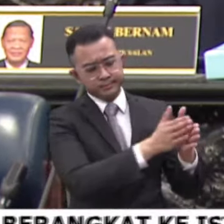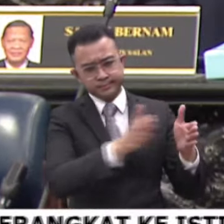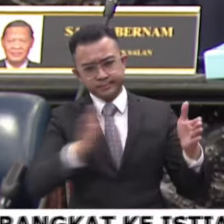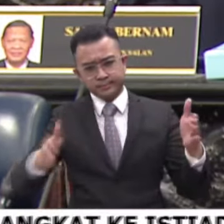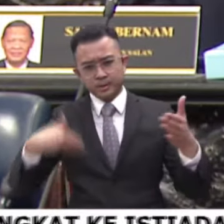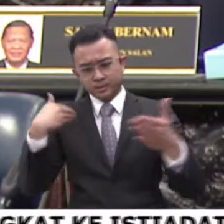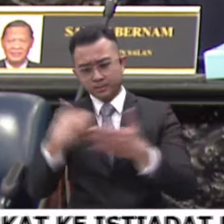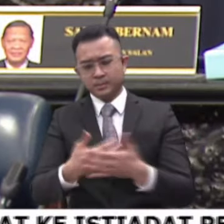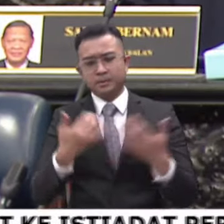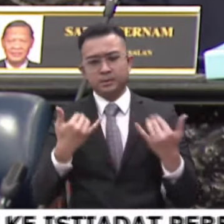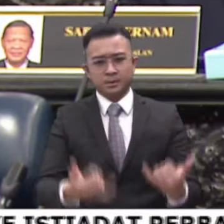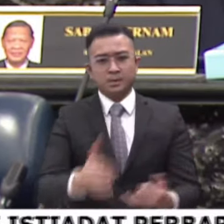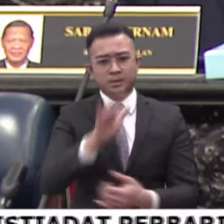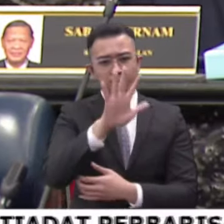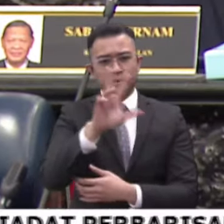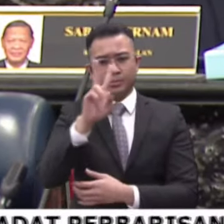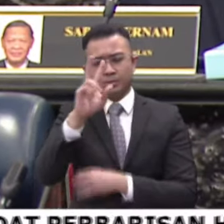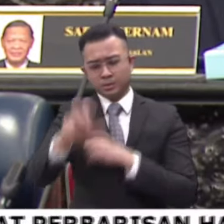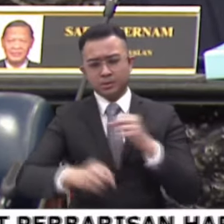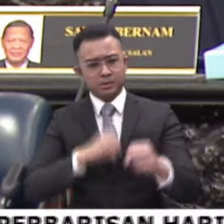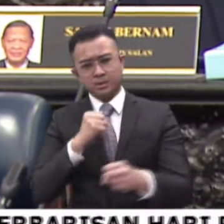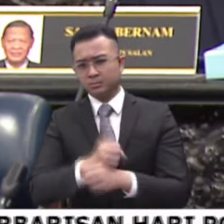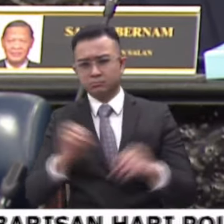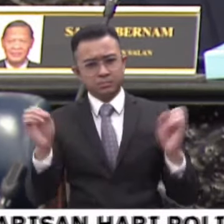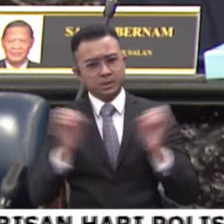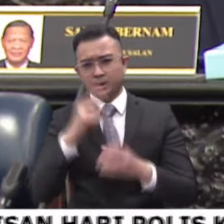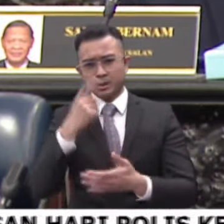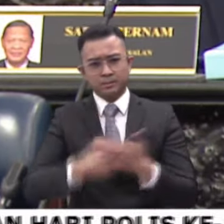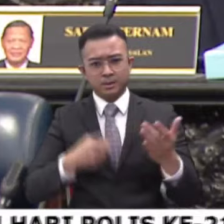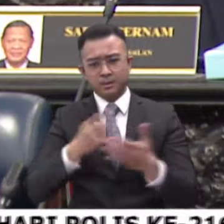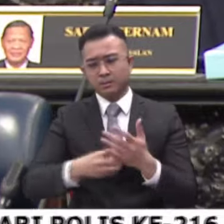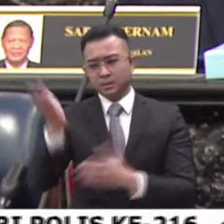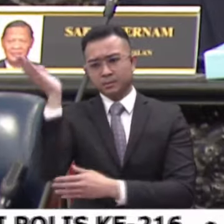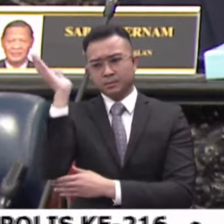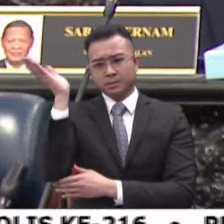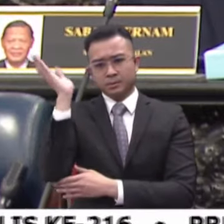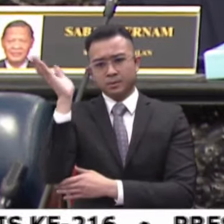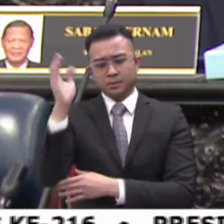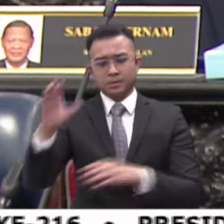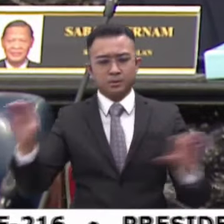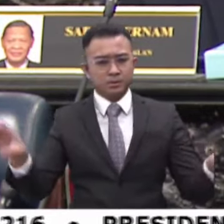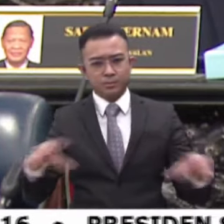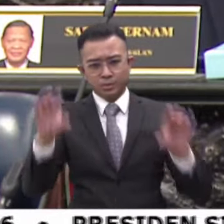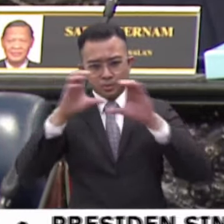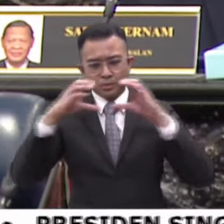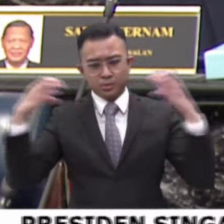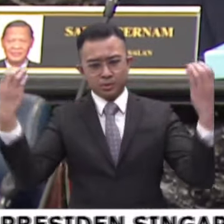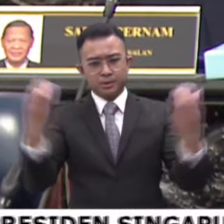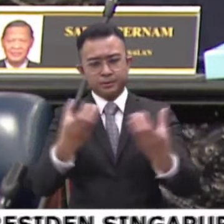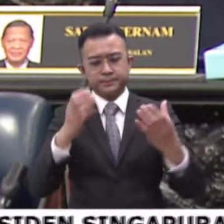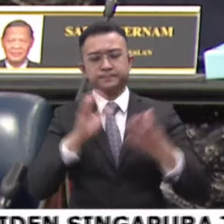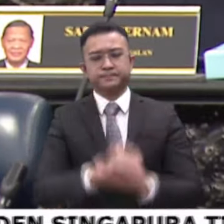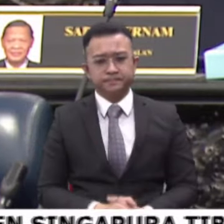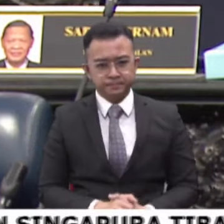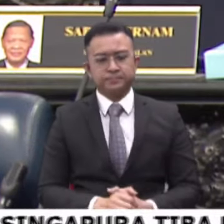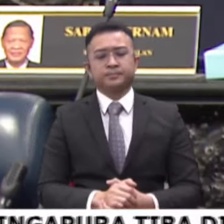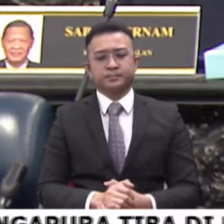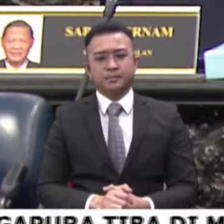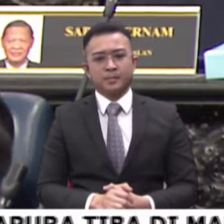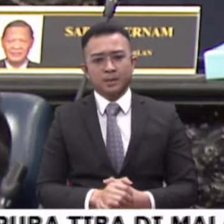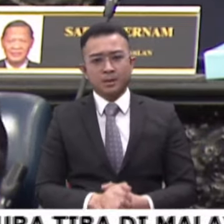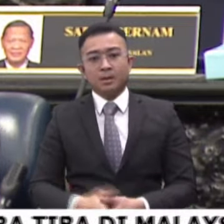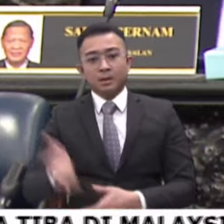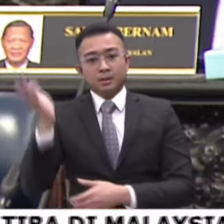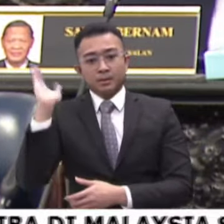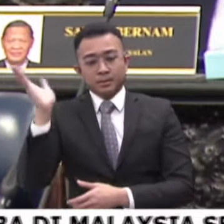ini, hampir 52 tahun, tidak ada lagi Kongres Koperasi Malaysia yang dilakukan. Kongres ini merupakan